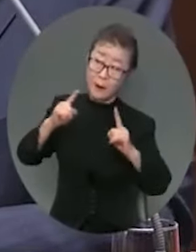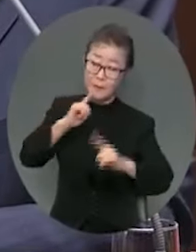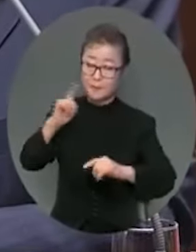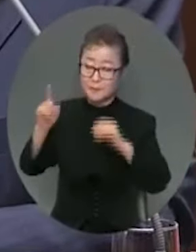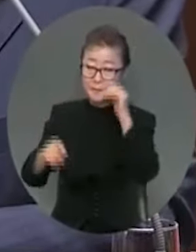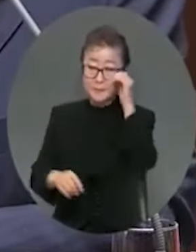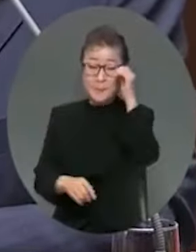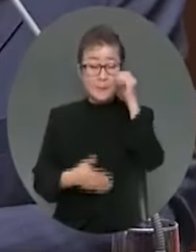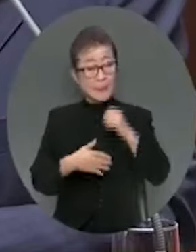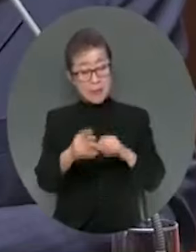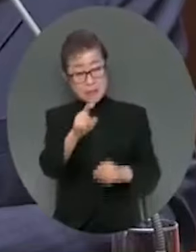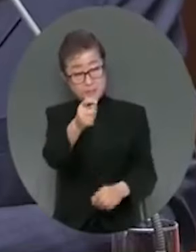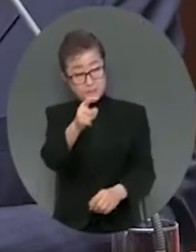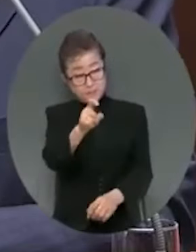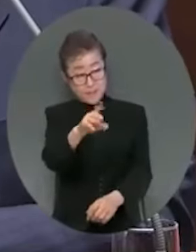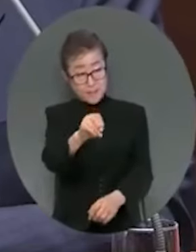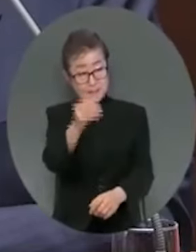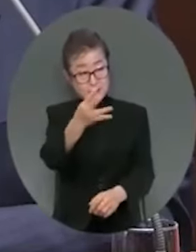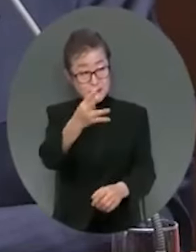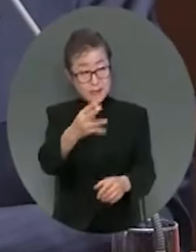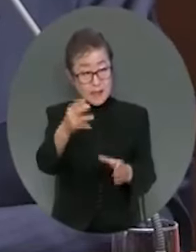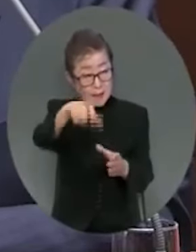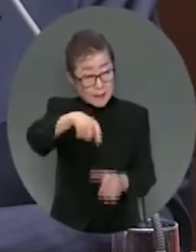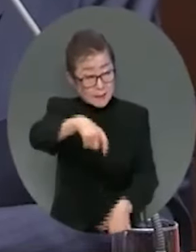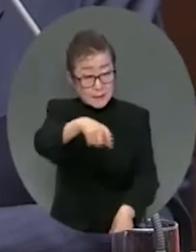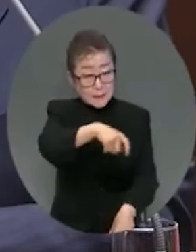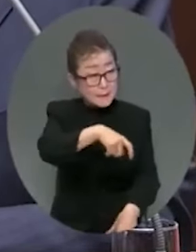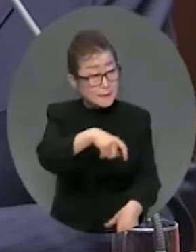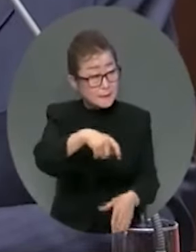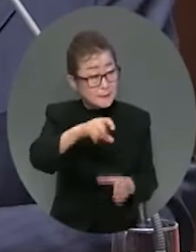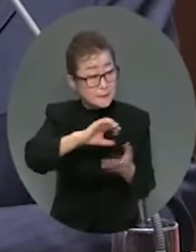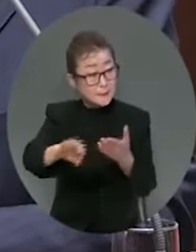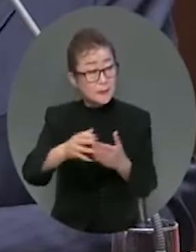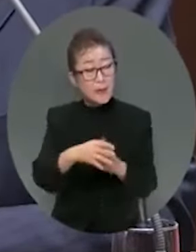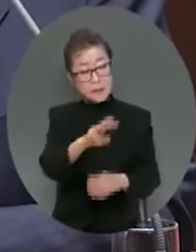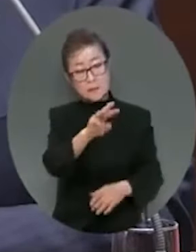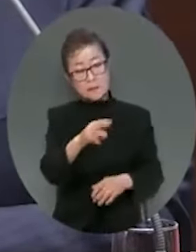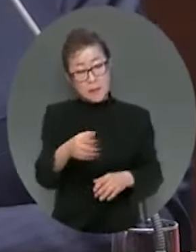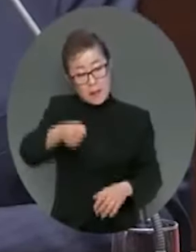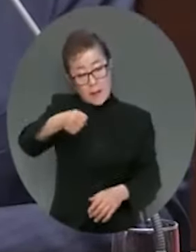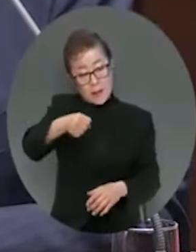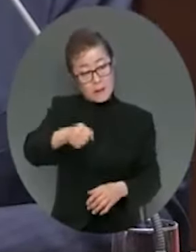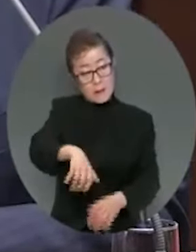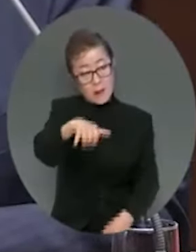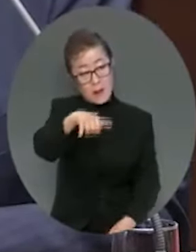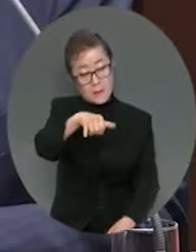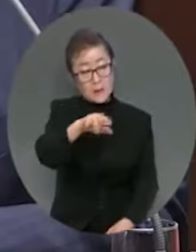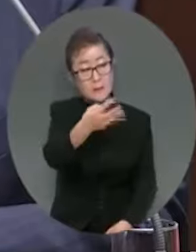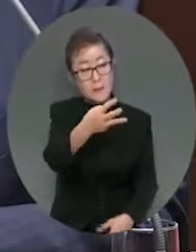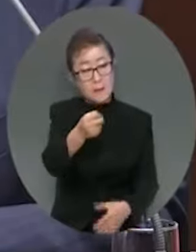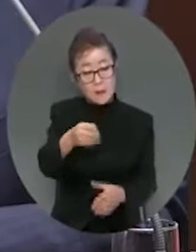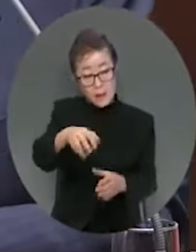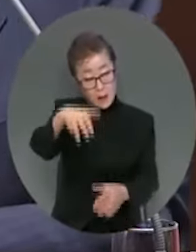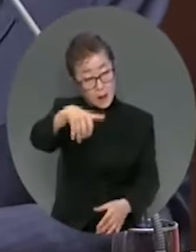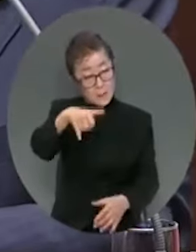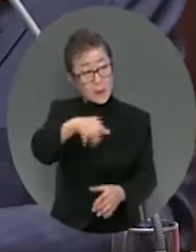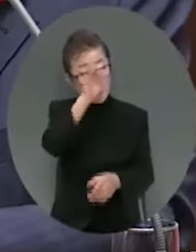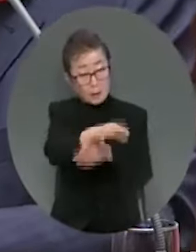썼다고 기소했다 하면 300만 원 디올백 받았으면 기소해야 되는 것 아니에요?